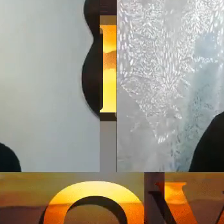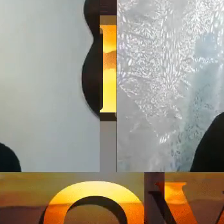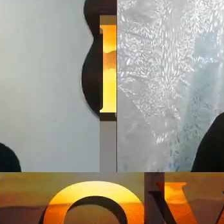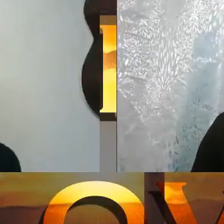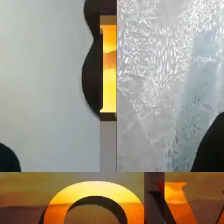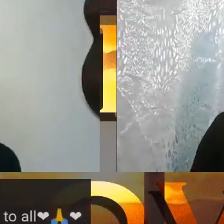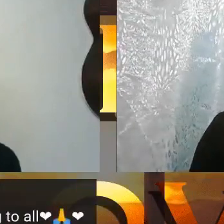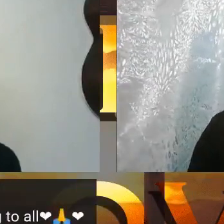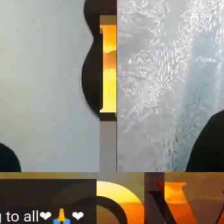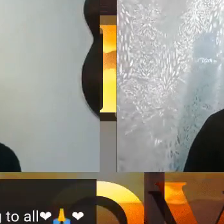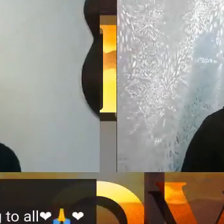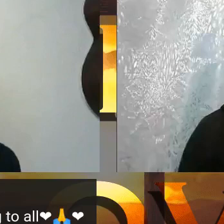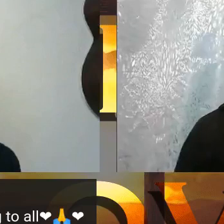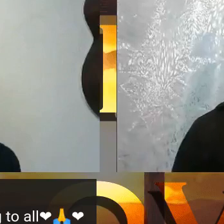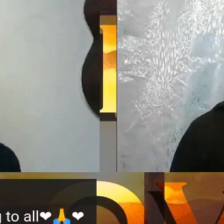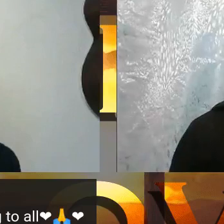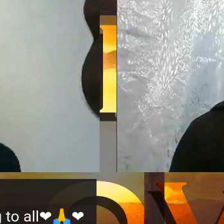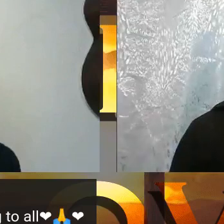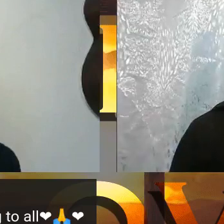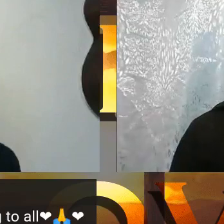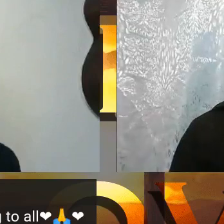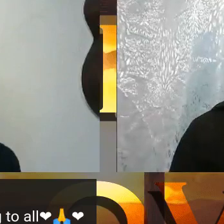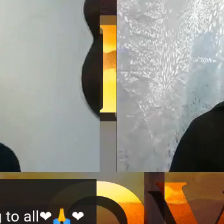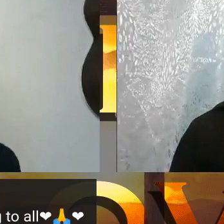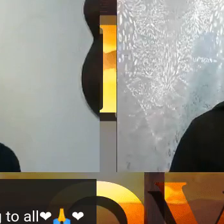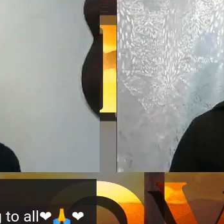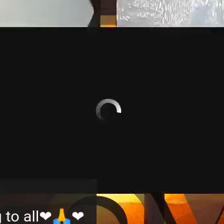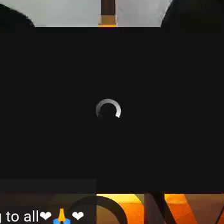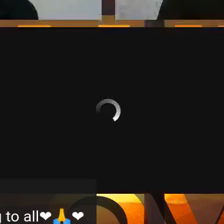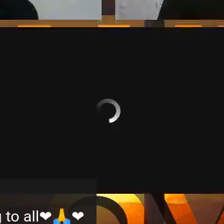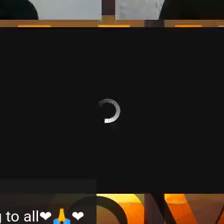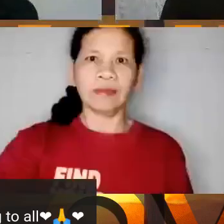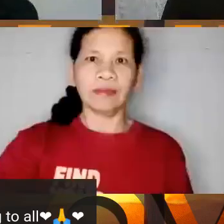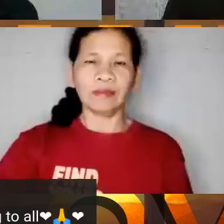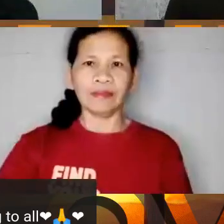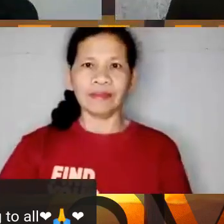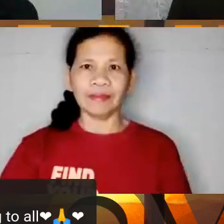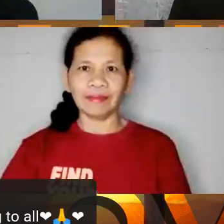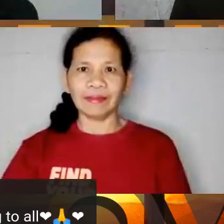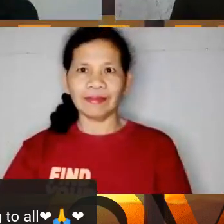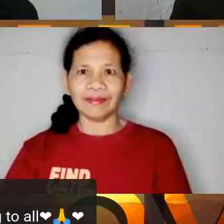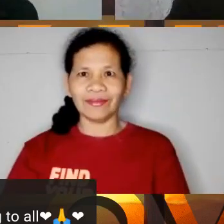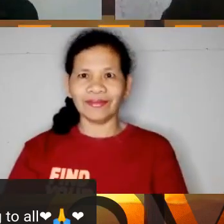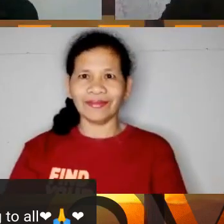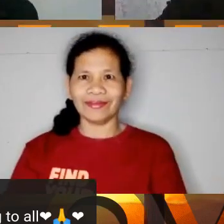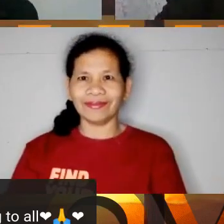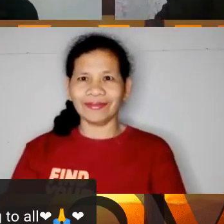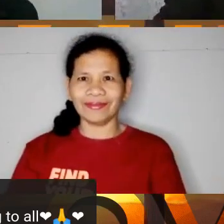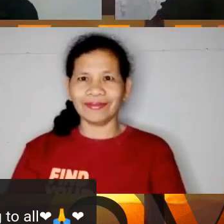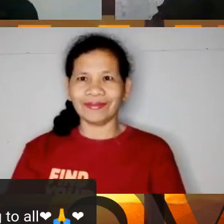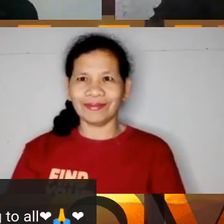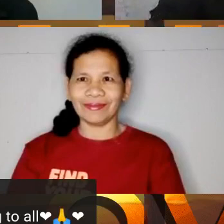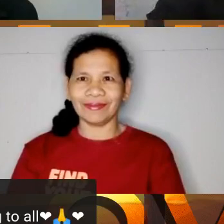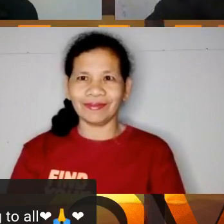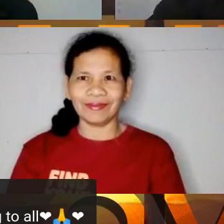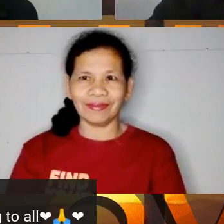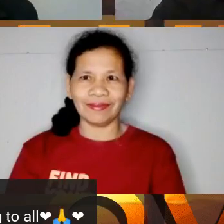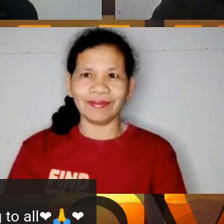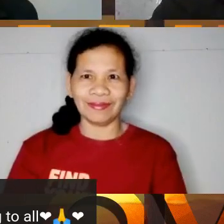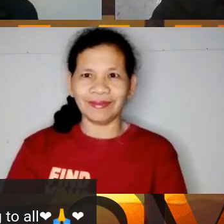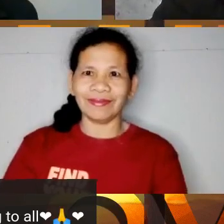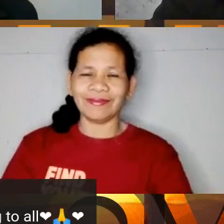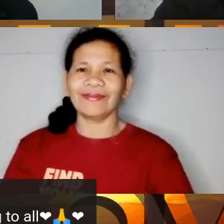DIF. Atin pong i-welcome, Ma'am Lina Parduzzo. Good morning sa iyo, Ma'am, at kay bumati sa ating mga taga-subaybay sa umaga ito.